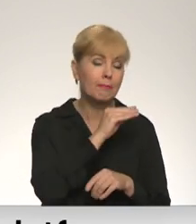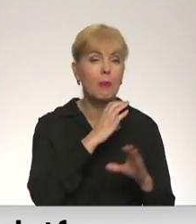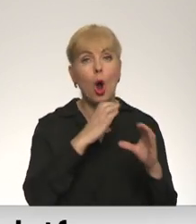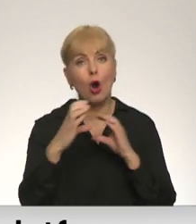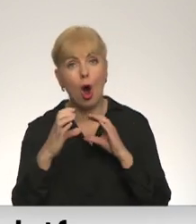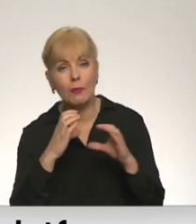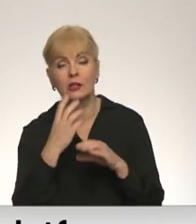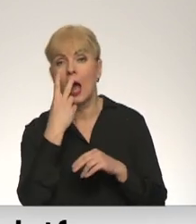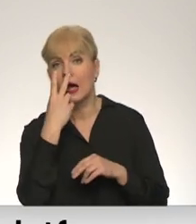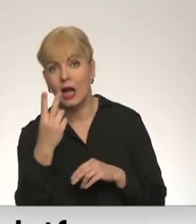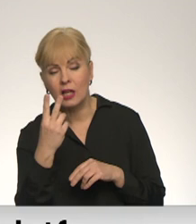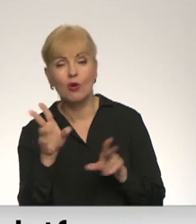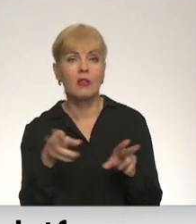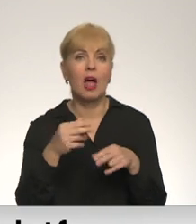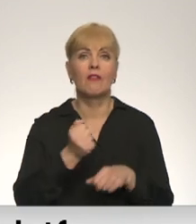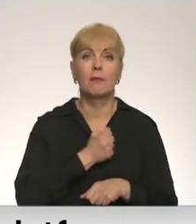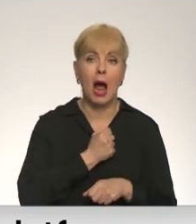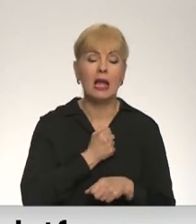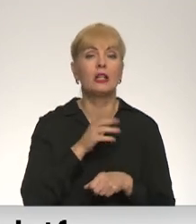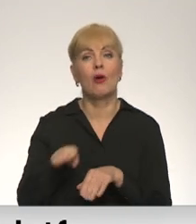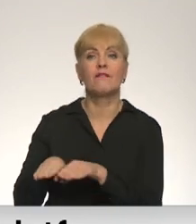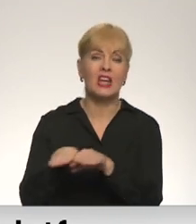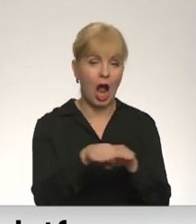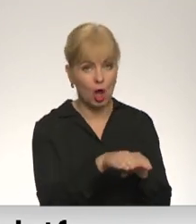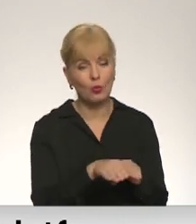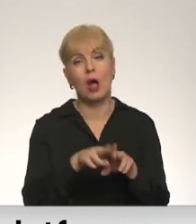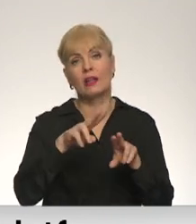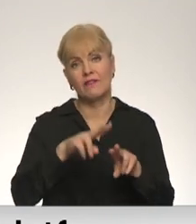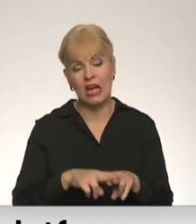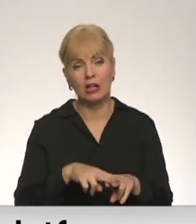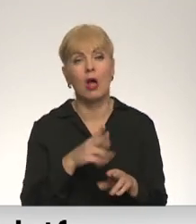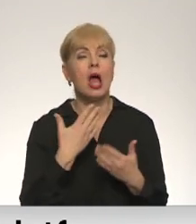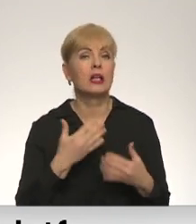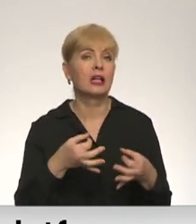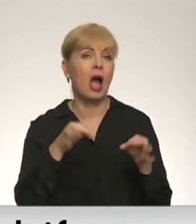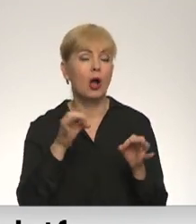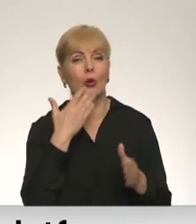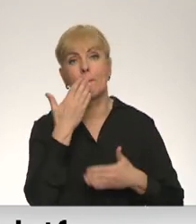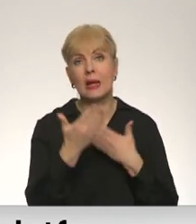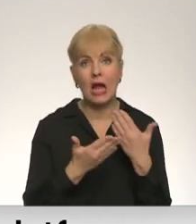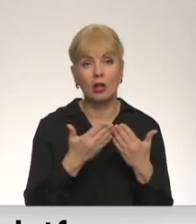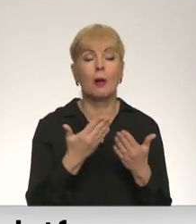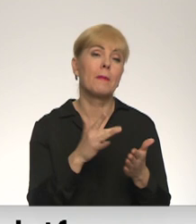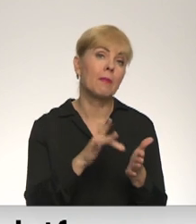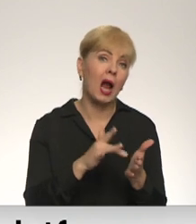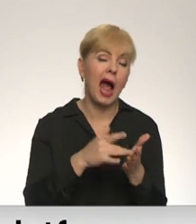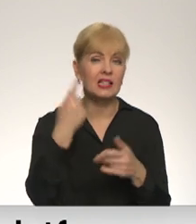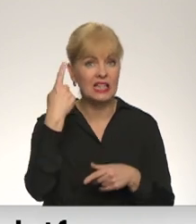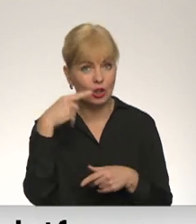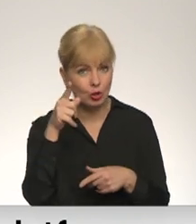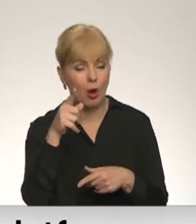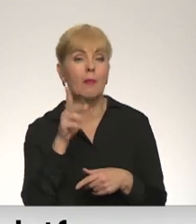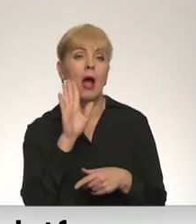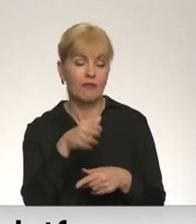un nebaidīsies nākt uz vienoto platformu. Šobrīd ir aktuāli šī pieteikšanās, nu, ka ja kāds izdomā, ka var noteikti